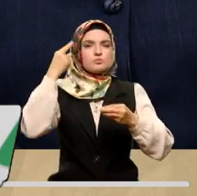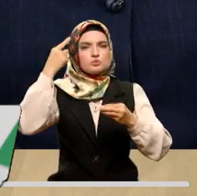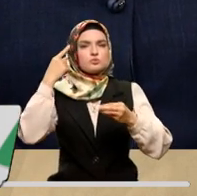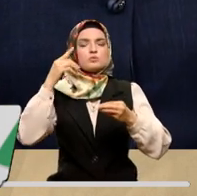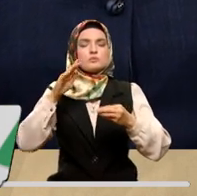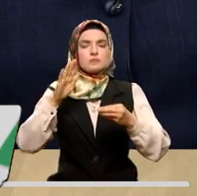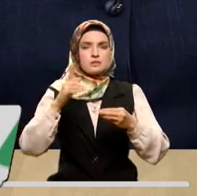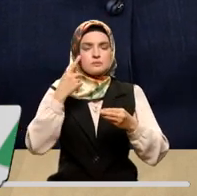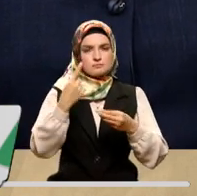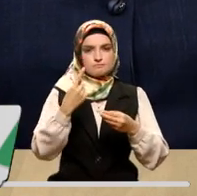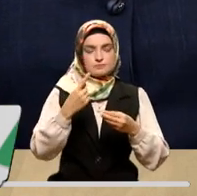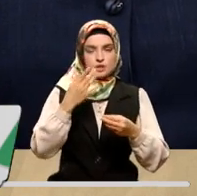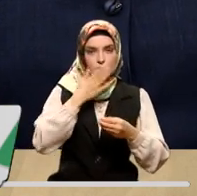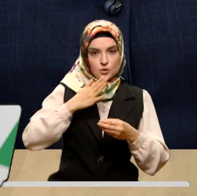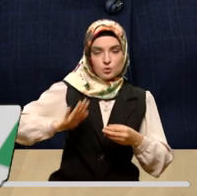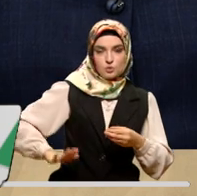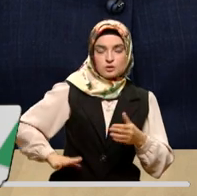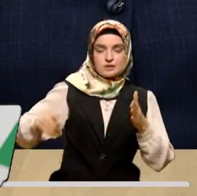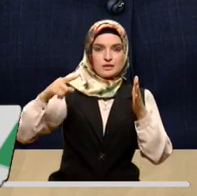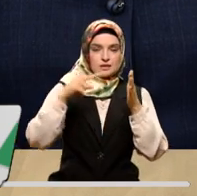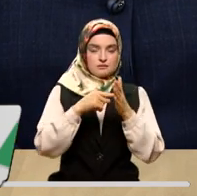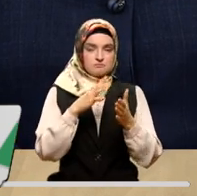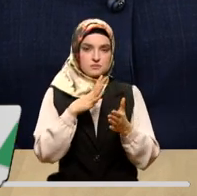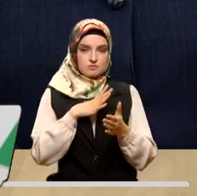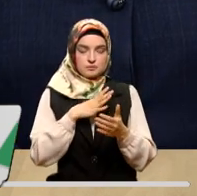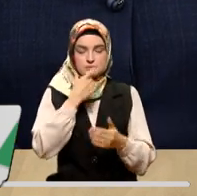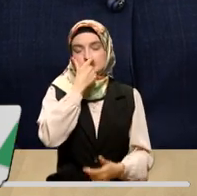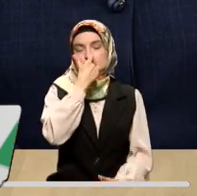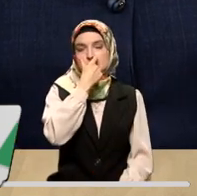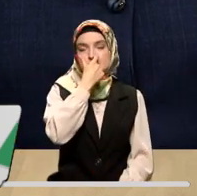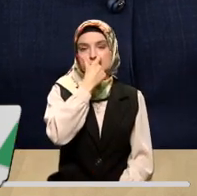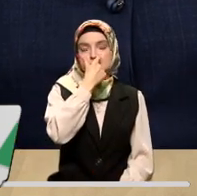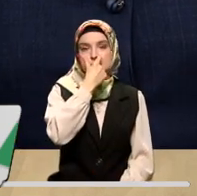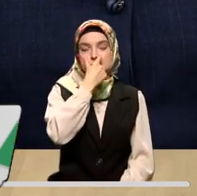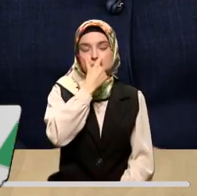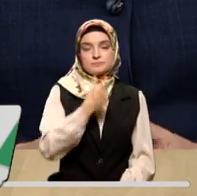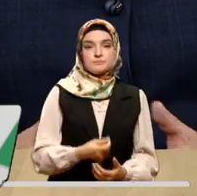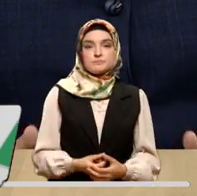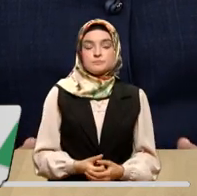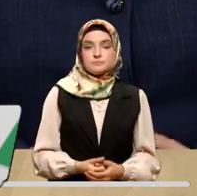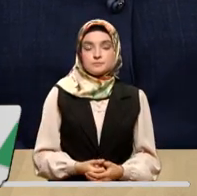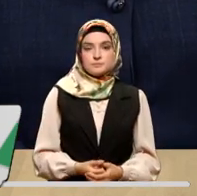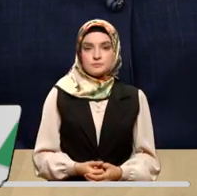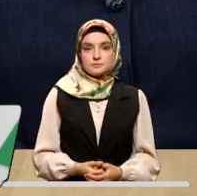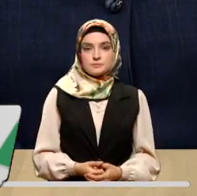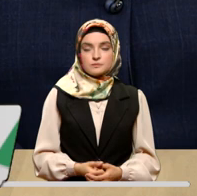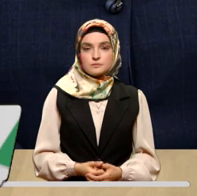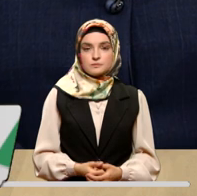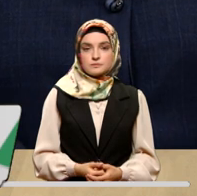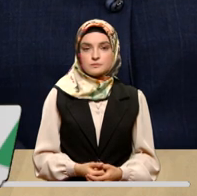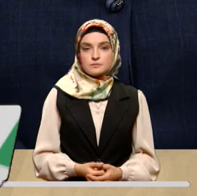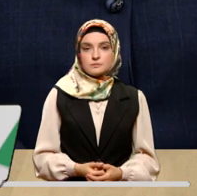bir öğrenci hedef kitlemiz var. Bir de malum işte kağıt